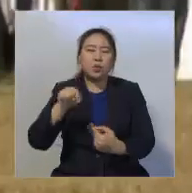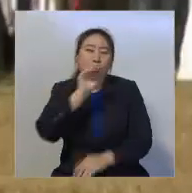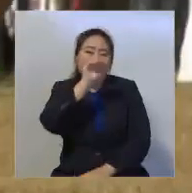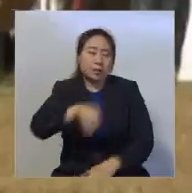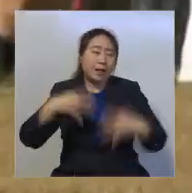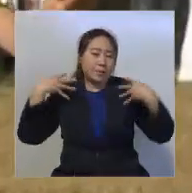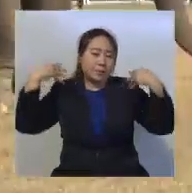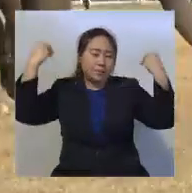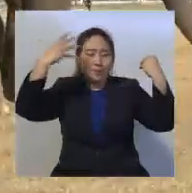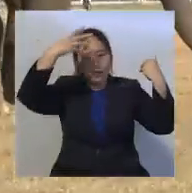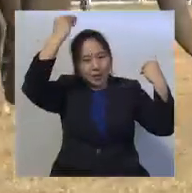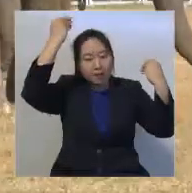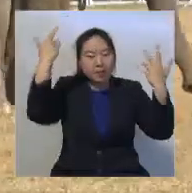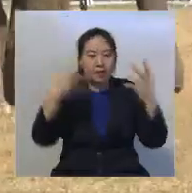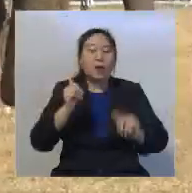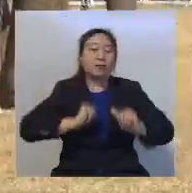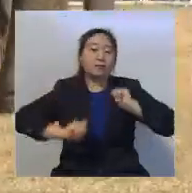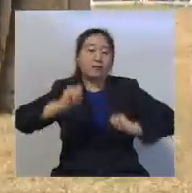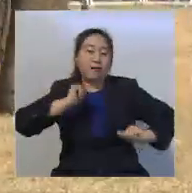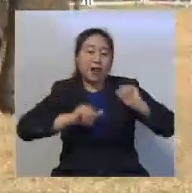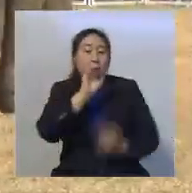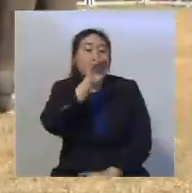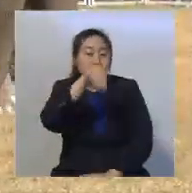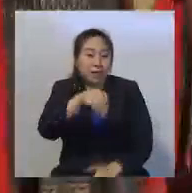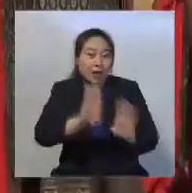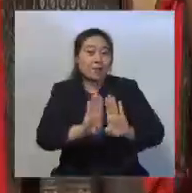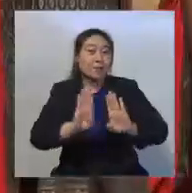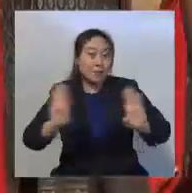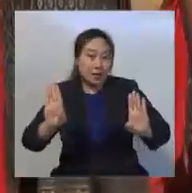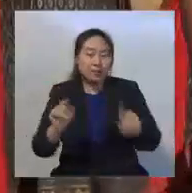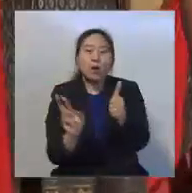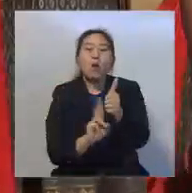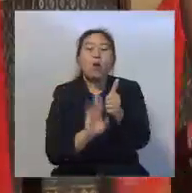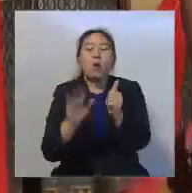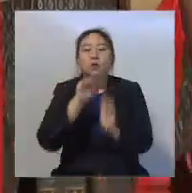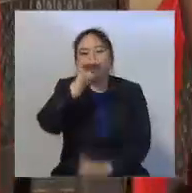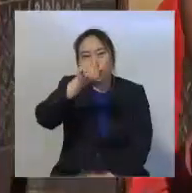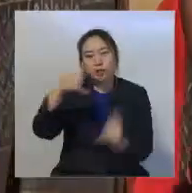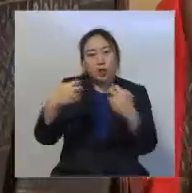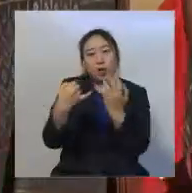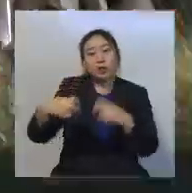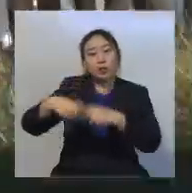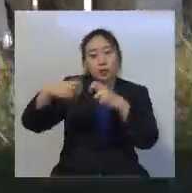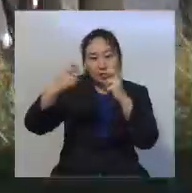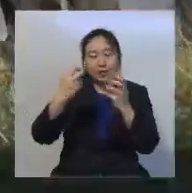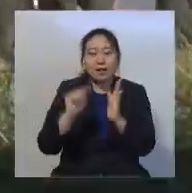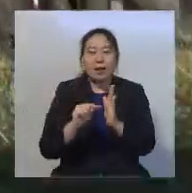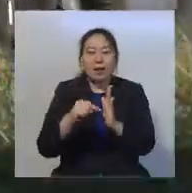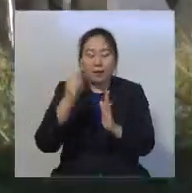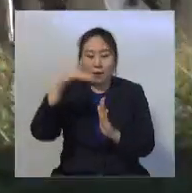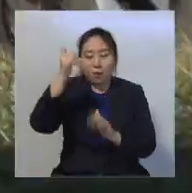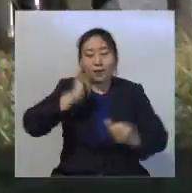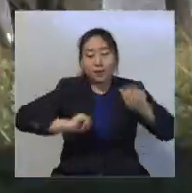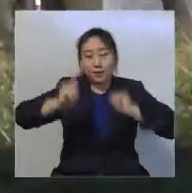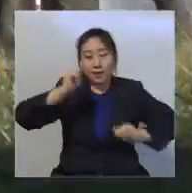ก่อนจะเป็นพิธีเปิดงานแสดงช้างโดยนายนิวัฒน์น้อยผางรองผู้ว่าราชการจังหวัดสุรินทร์ค่ะจากนั้นเริ่มการแสดงในองค์ที่1กุยจาเ